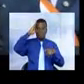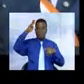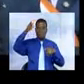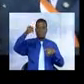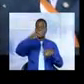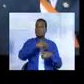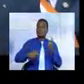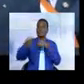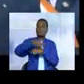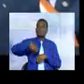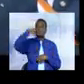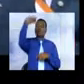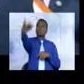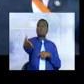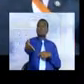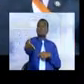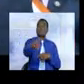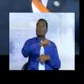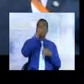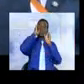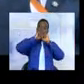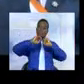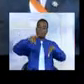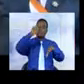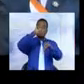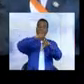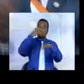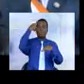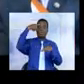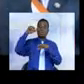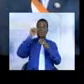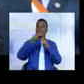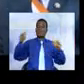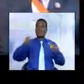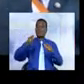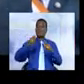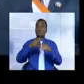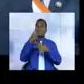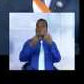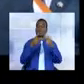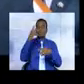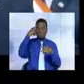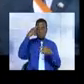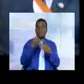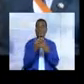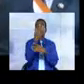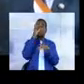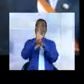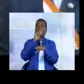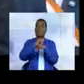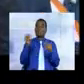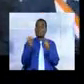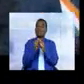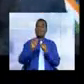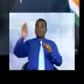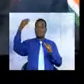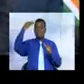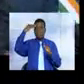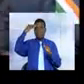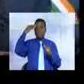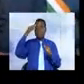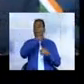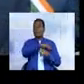encore, vous lui accordez votre bénédiction pour cette grande aventure pour l'émergence de la Côte d'Ivoire. Donc avec le Premier ministre et l'ensemble des